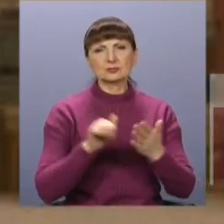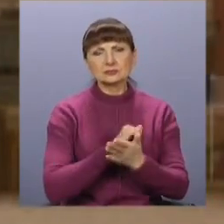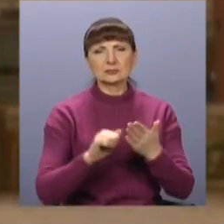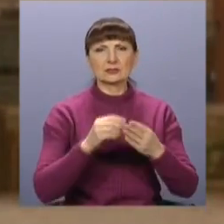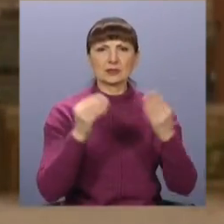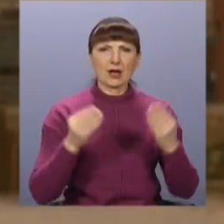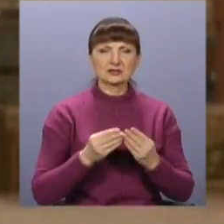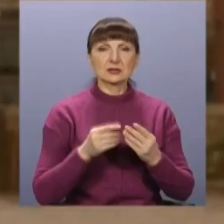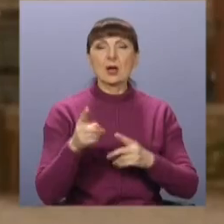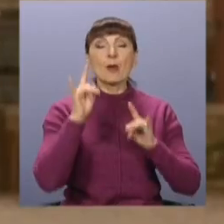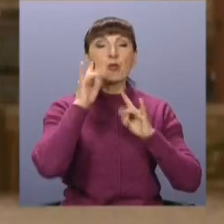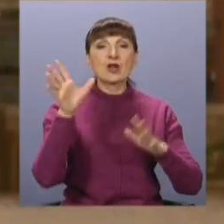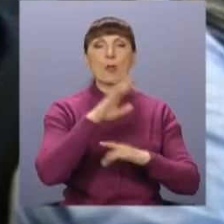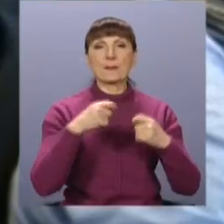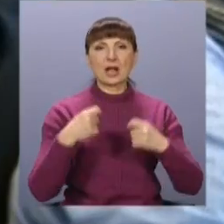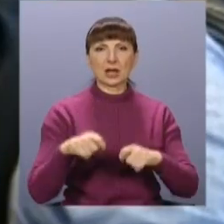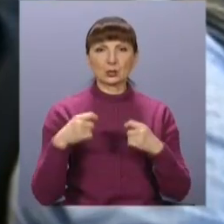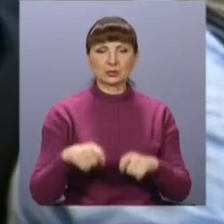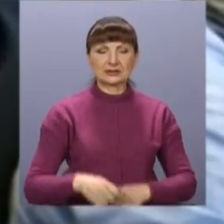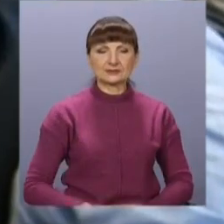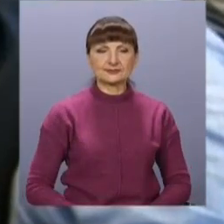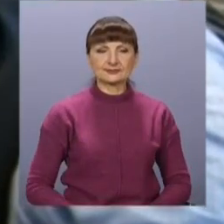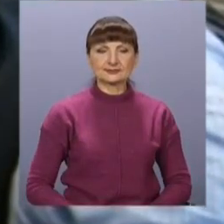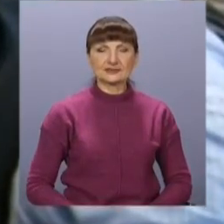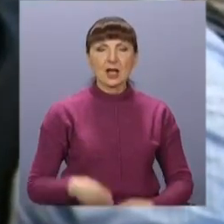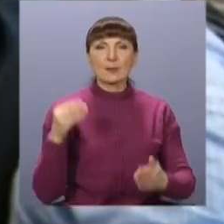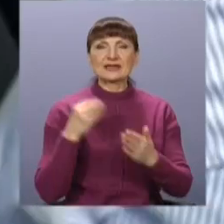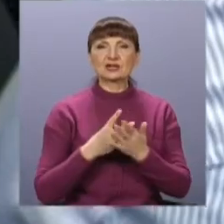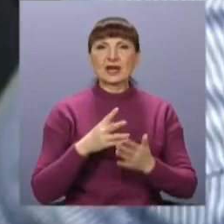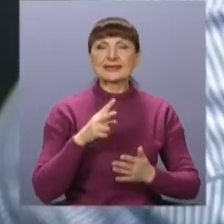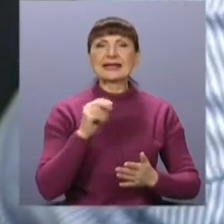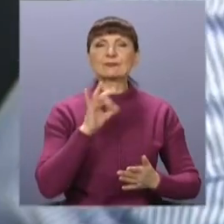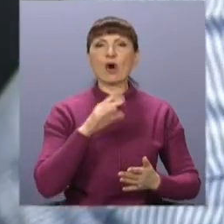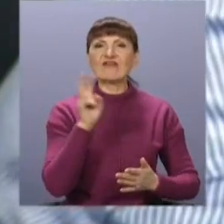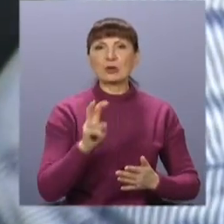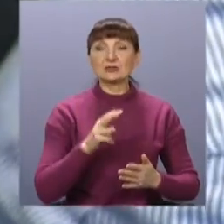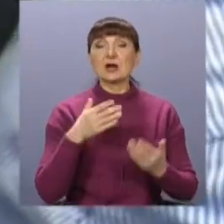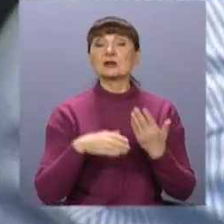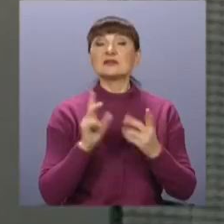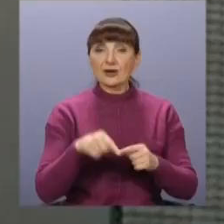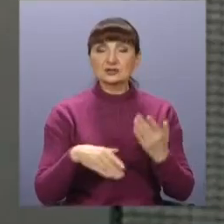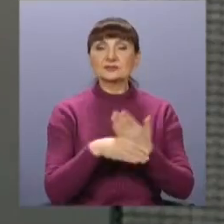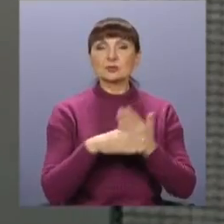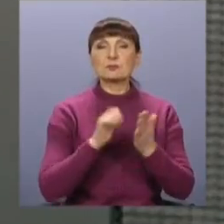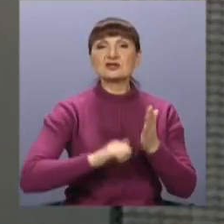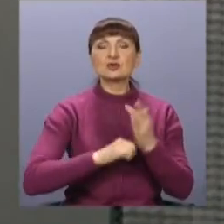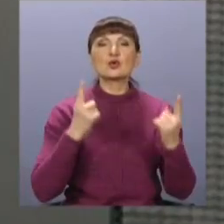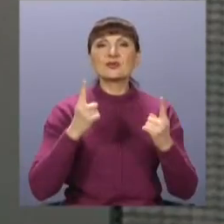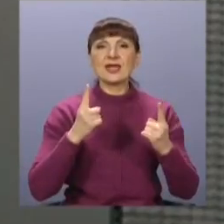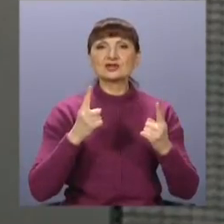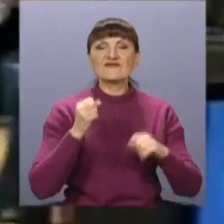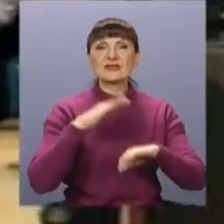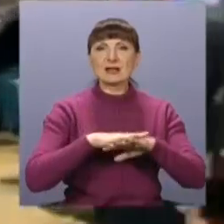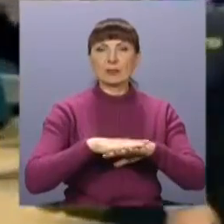популярной и и продают подражание у криптовалют и способствовало и то что крупнейшую в мире оператор